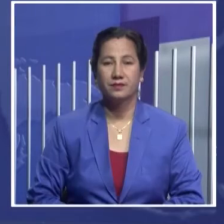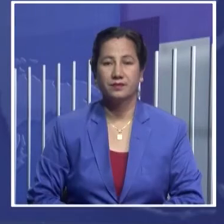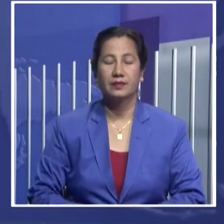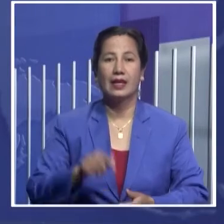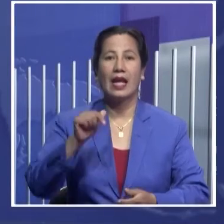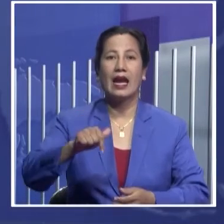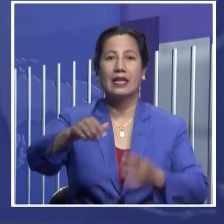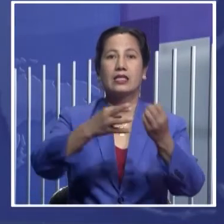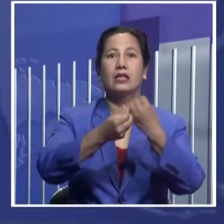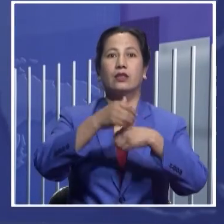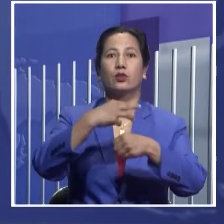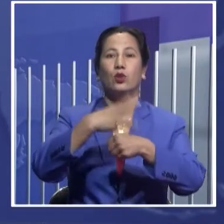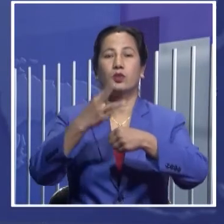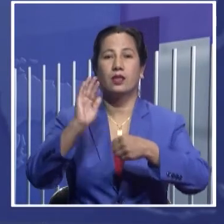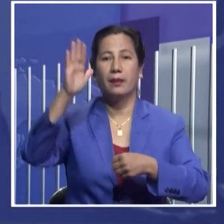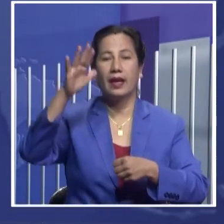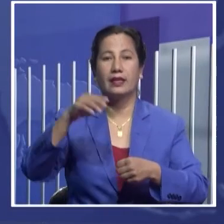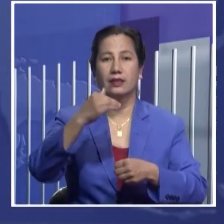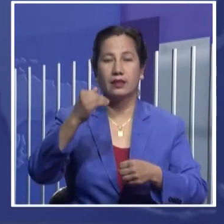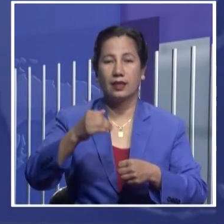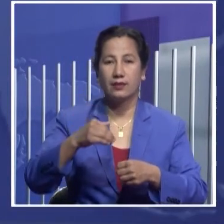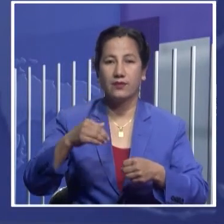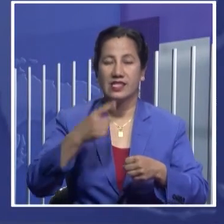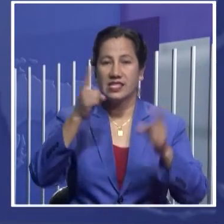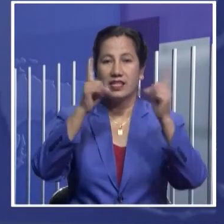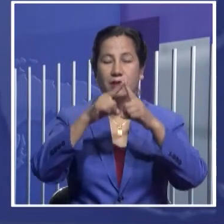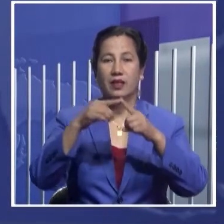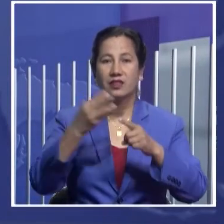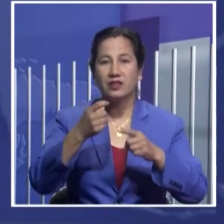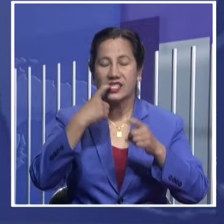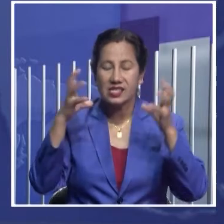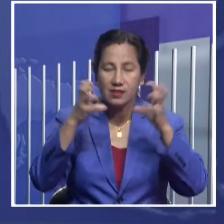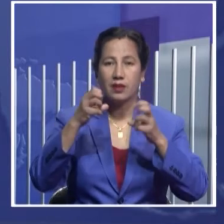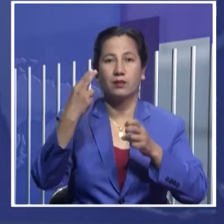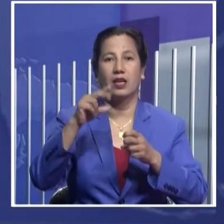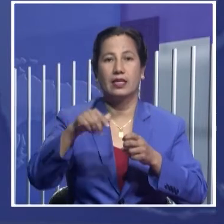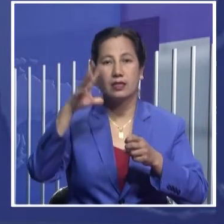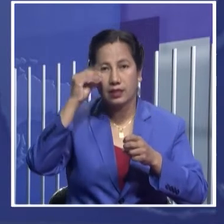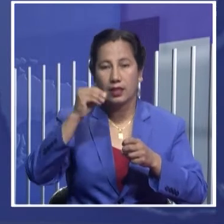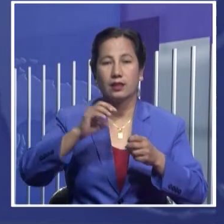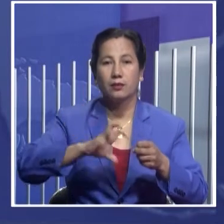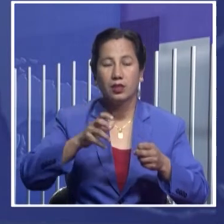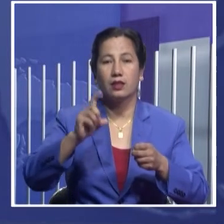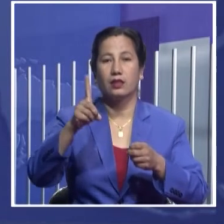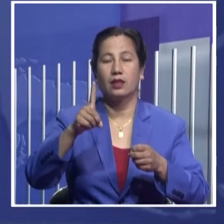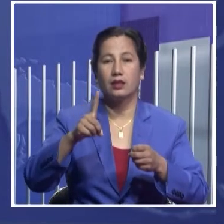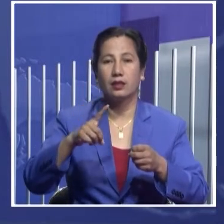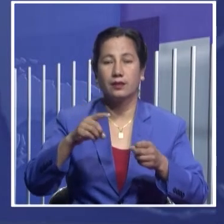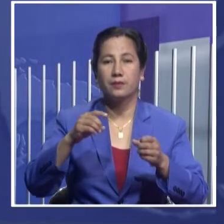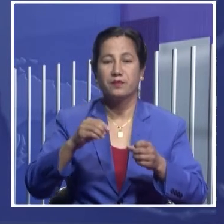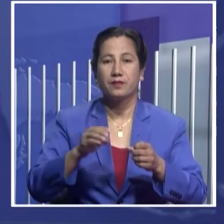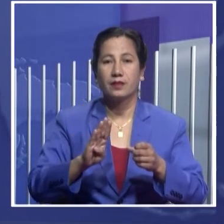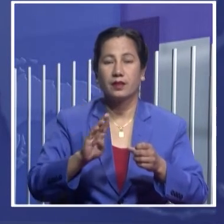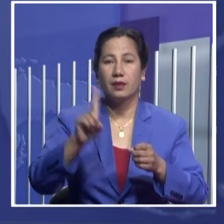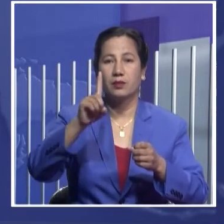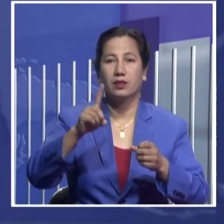आज देशको उच्च पहाडी तथा हिमाली भूभागका थोरै स्थानमा हल्का हिमपात भयो। त्यस्तै आज राति प्रदेश 1 बागमती र गण्डकी प्रदेशको